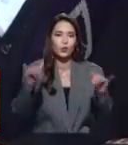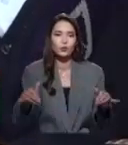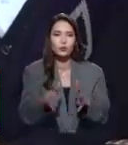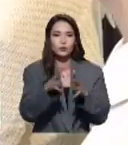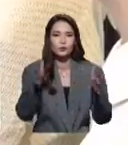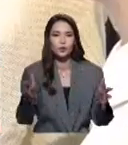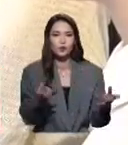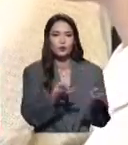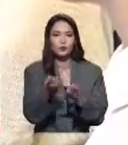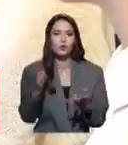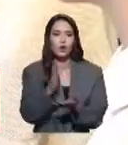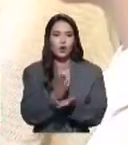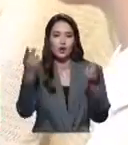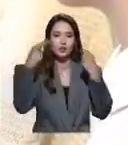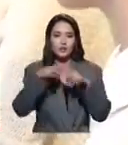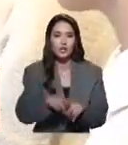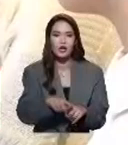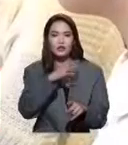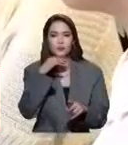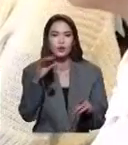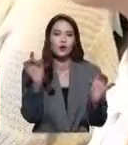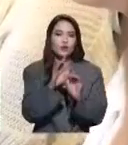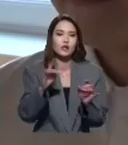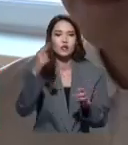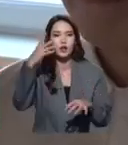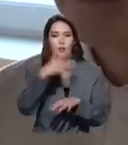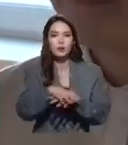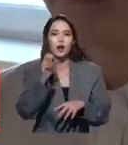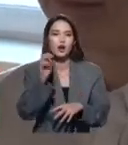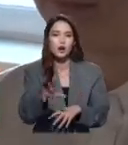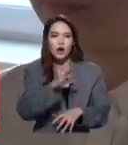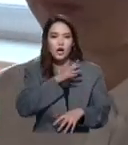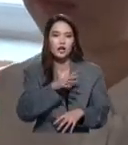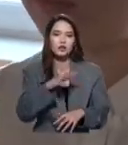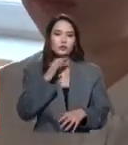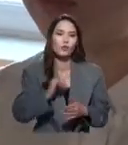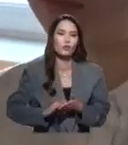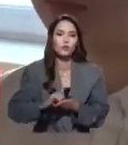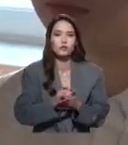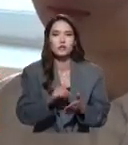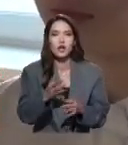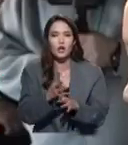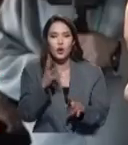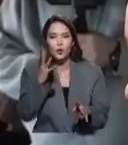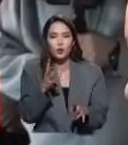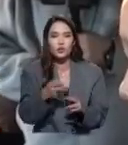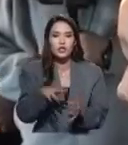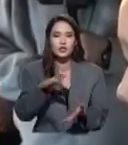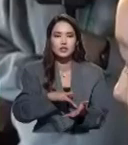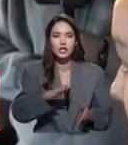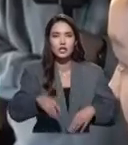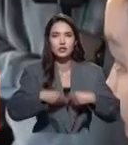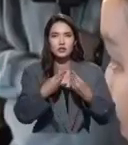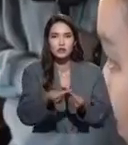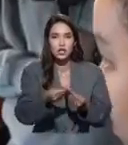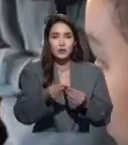угодья. В коворкинг-центре Ермек Кашербаев поговорил со школьниками на английском и оценил уровень их знаний. На платформе коворкинг-центра проводятся уроки